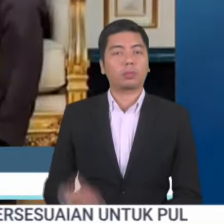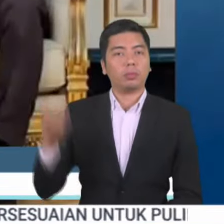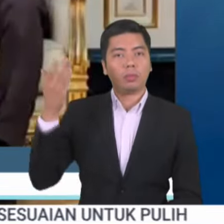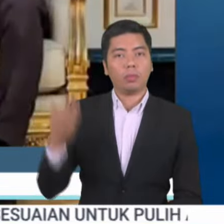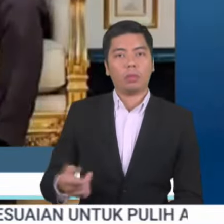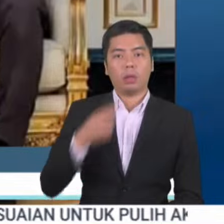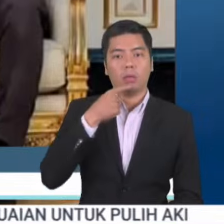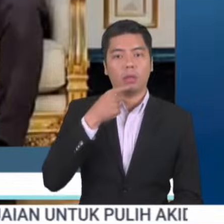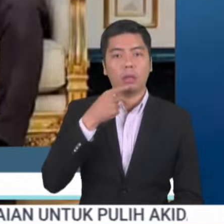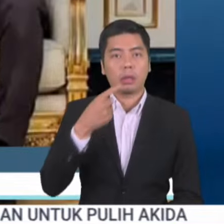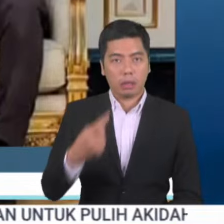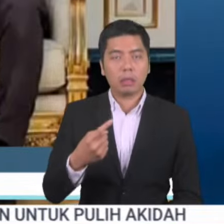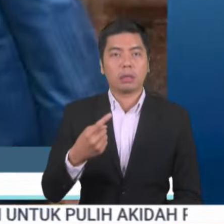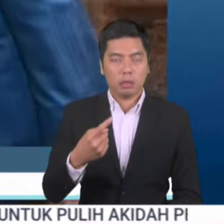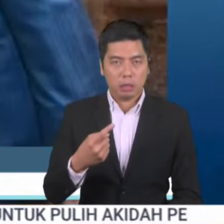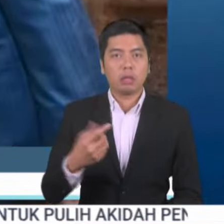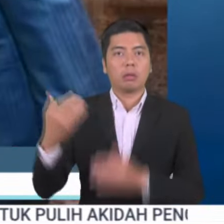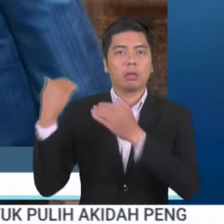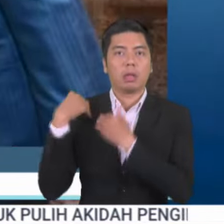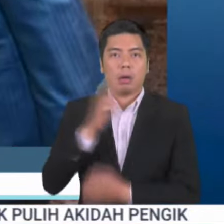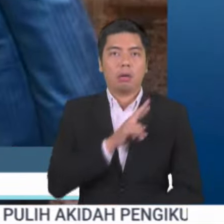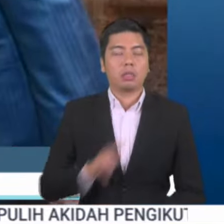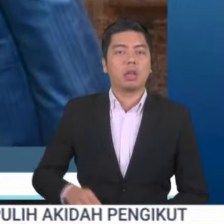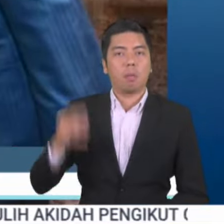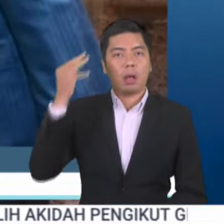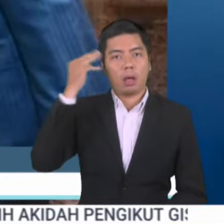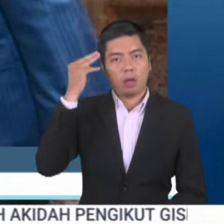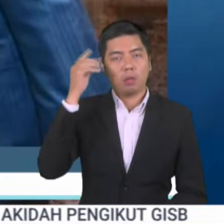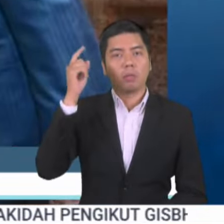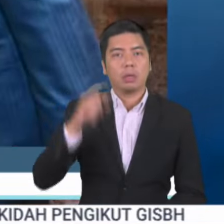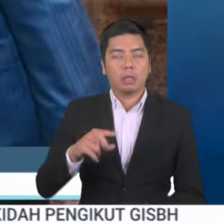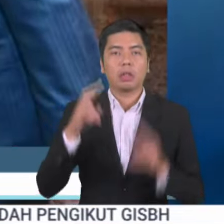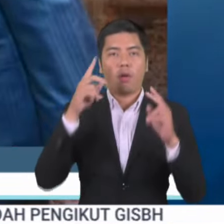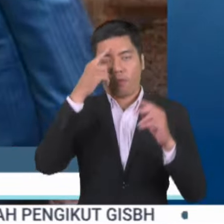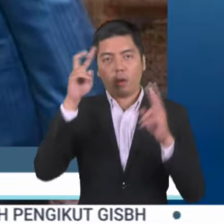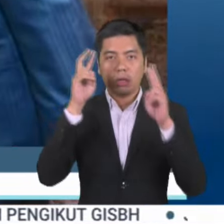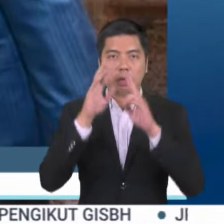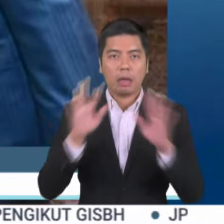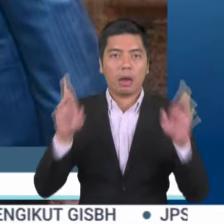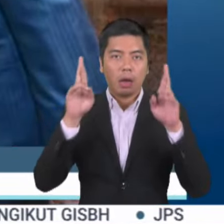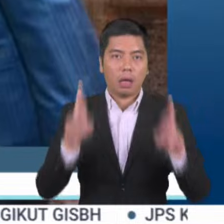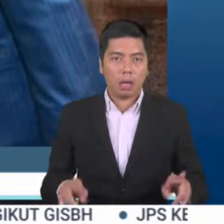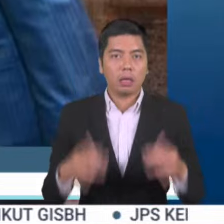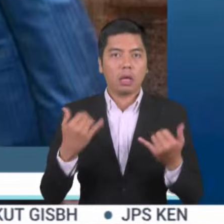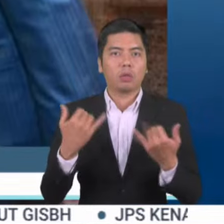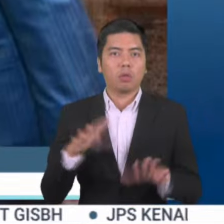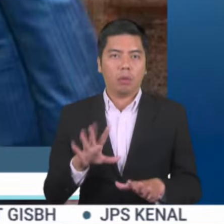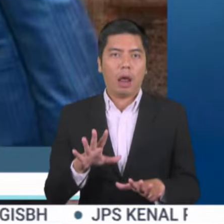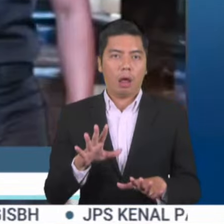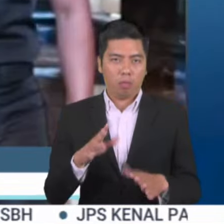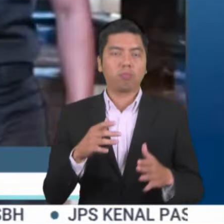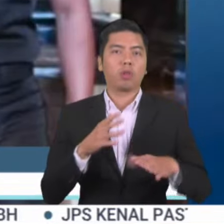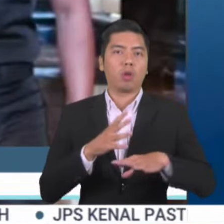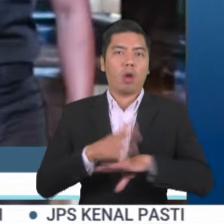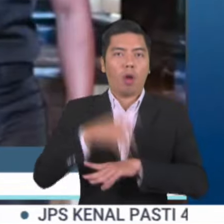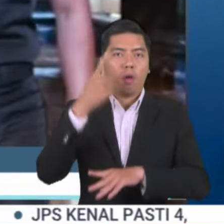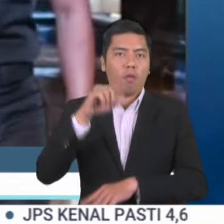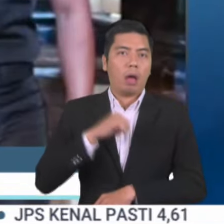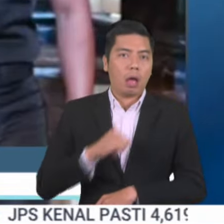Baginda turut bertitah peranan Raja Melayu dalam menaungi kesejahteraan hidup rakyat kini sudah melangkaui isu agama, malah